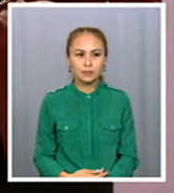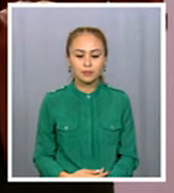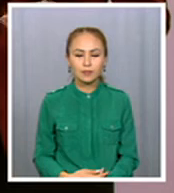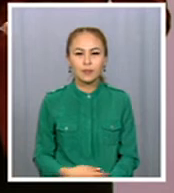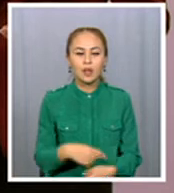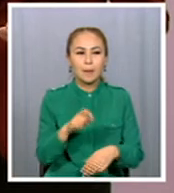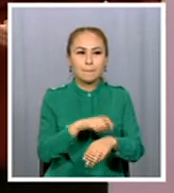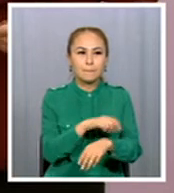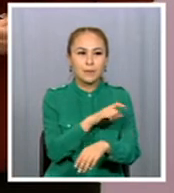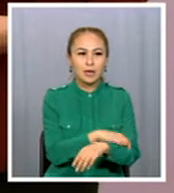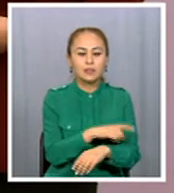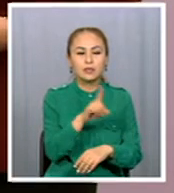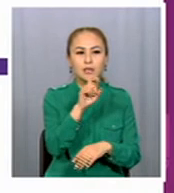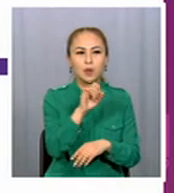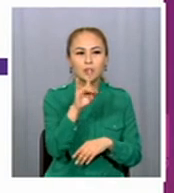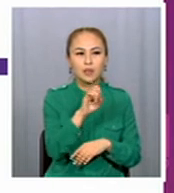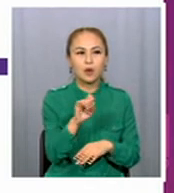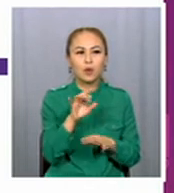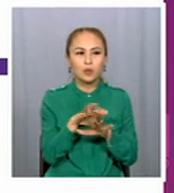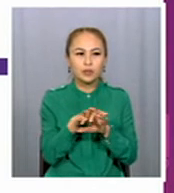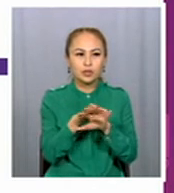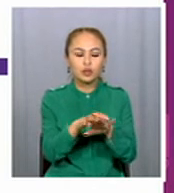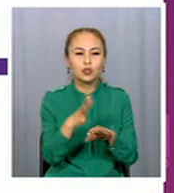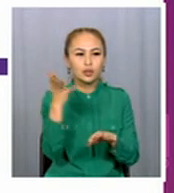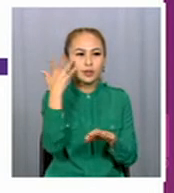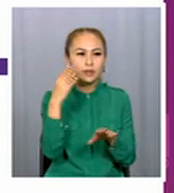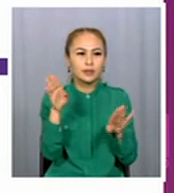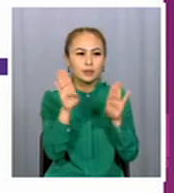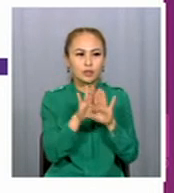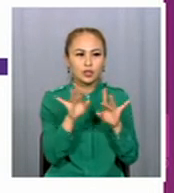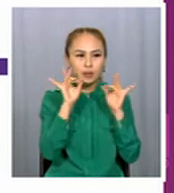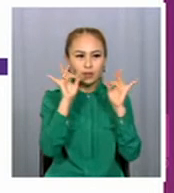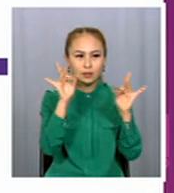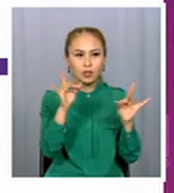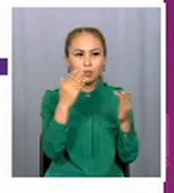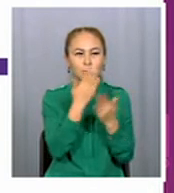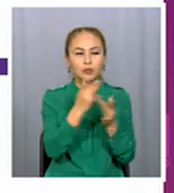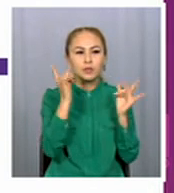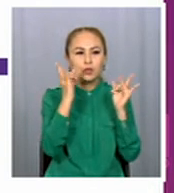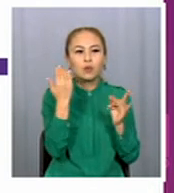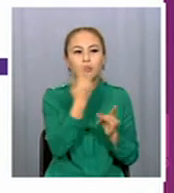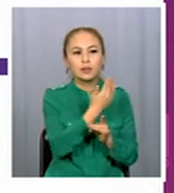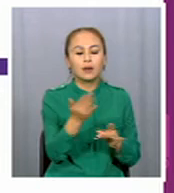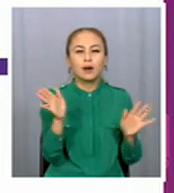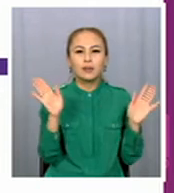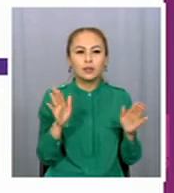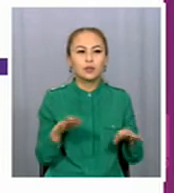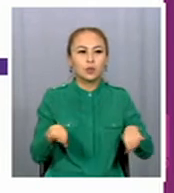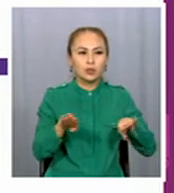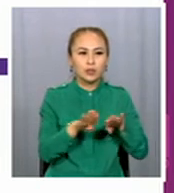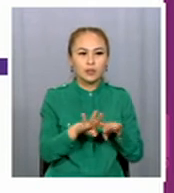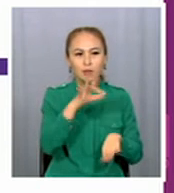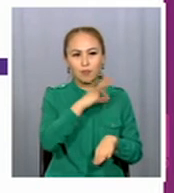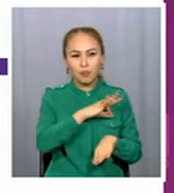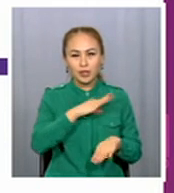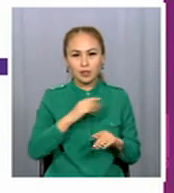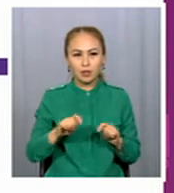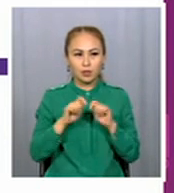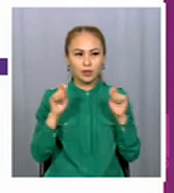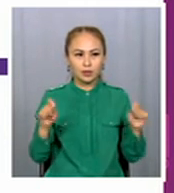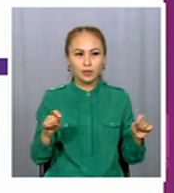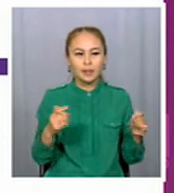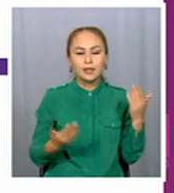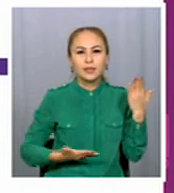Масалар мен зауза қоңыздар ұшқан кезде дыбыс шығарады. Бұл дыбыс олардың қанатының қозғалысынан пайда